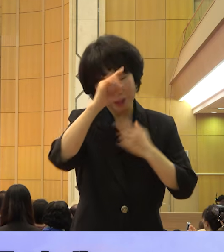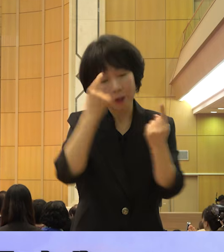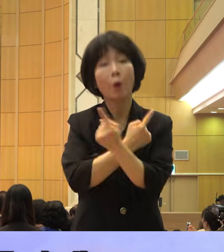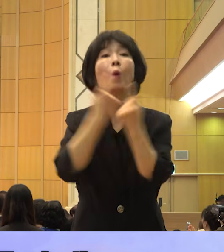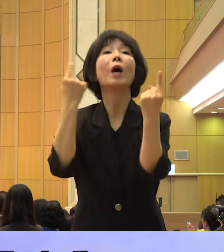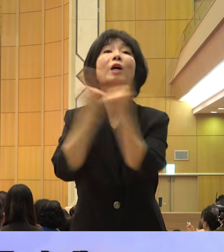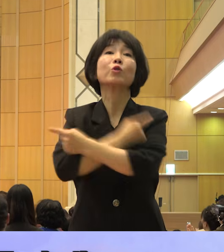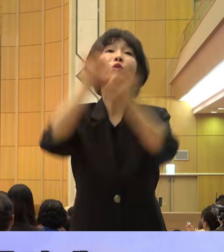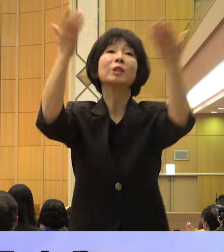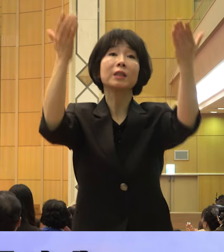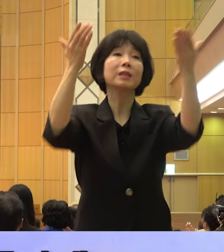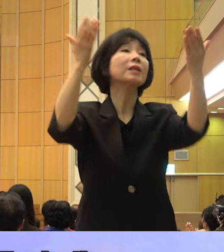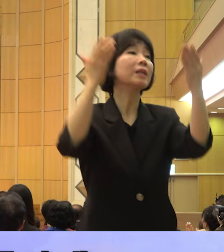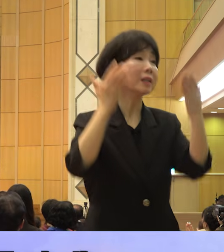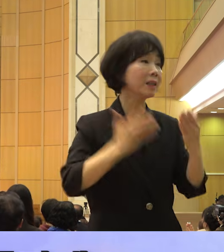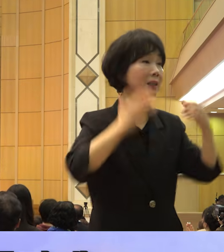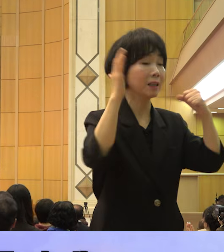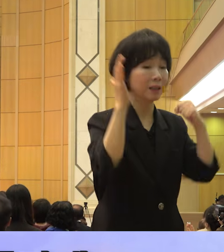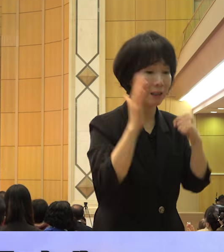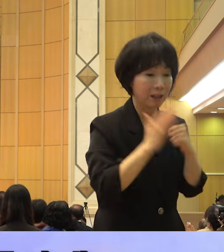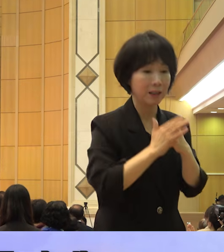하나님 치료해